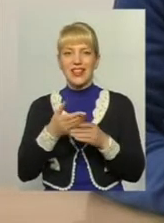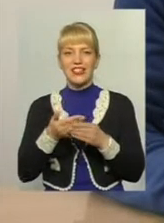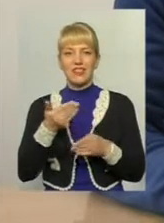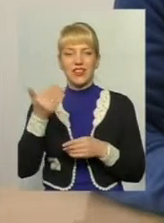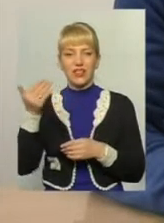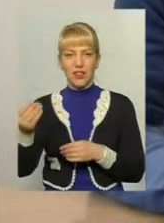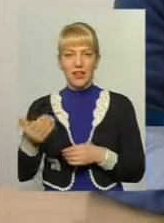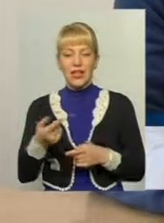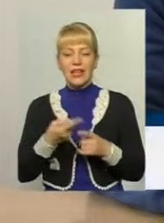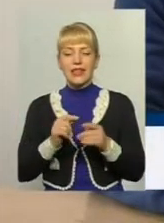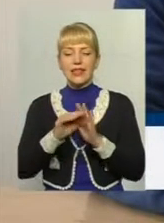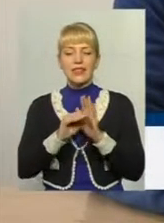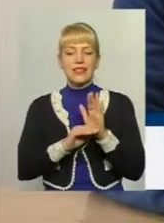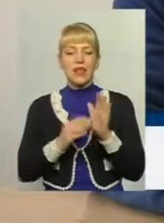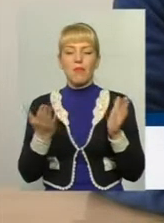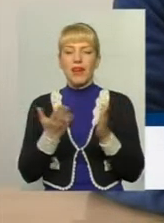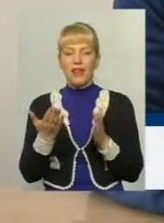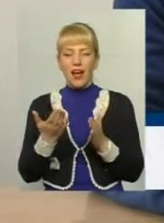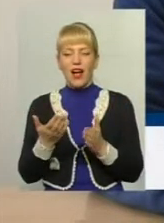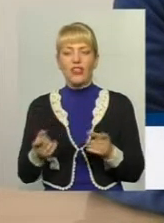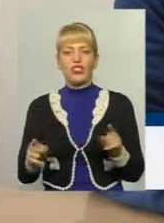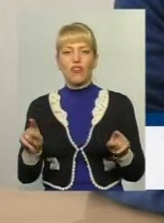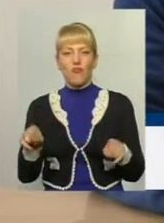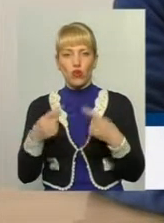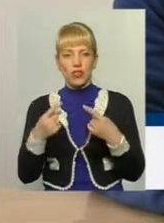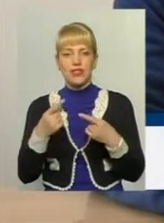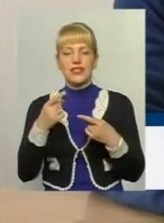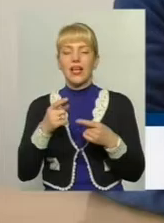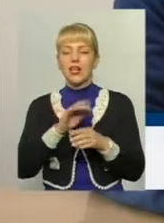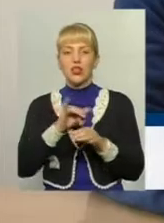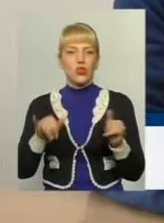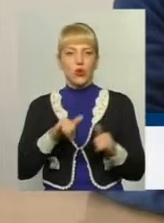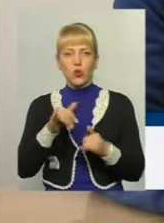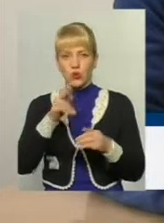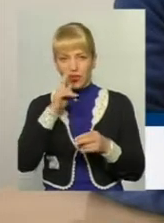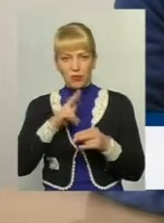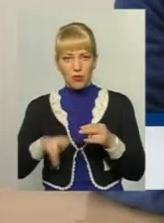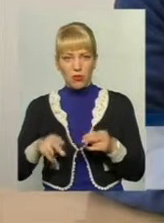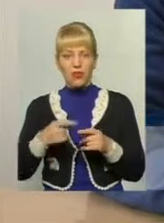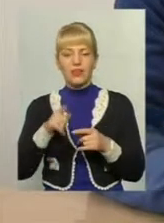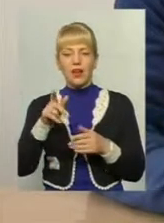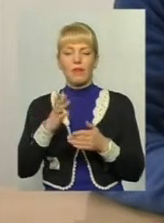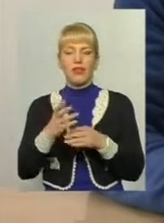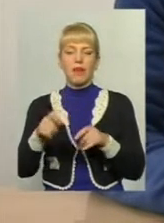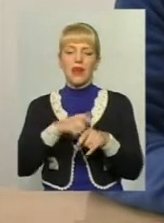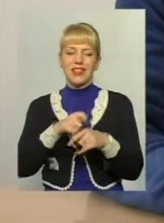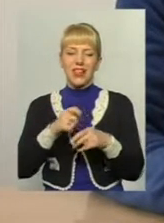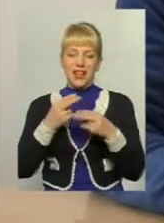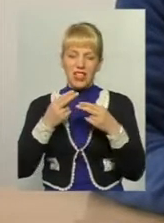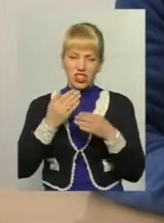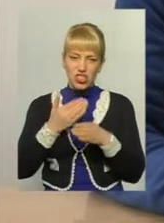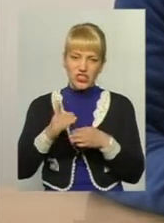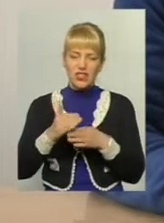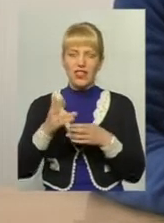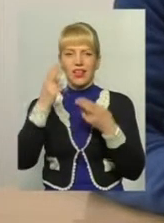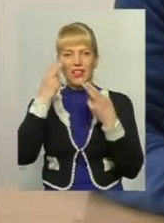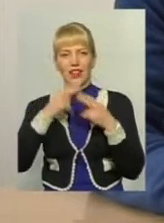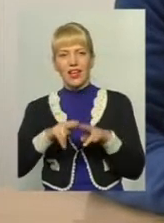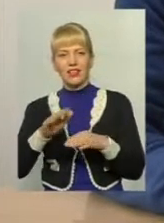от щось протилежне. Після реформи житлово-комунального господарства ЖЕКи теж матимуть свою нішу на ринку житлово-комунальних послуг, яку